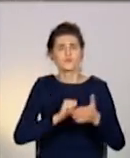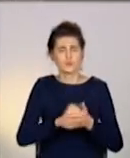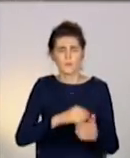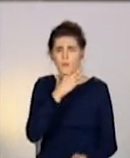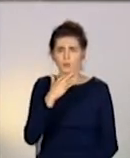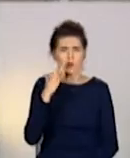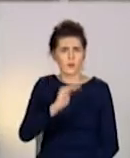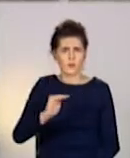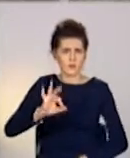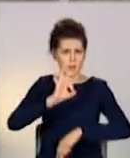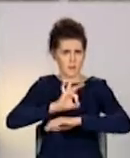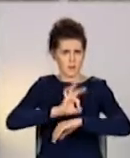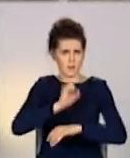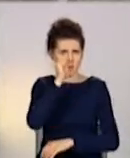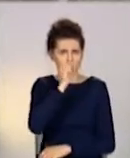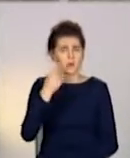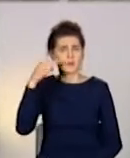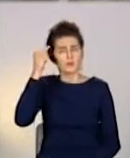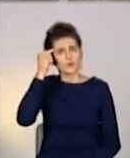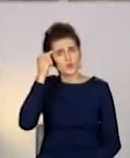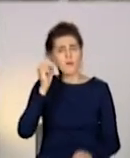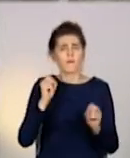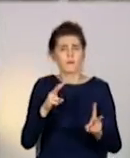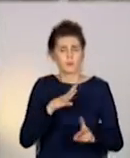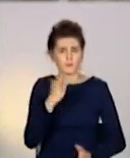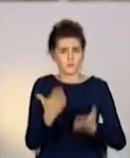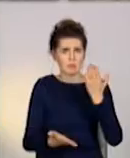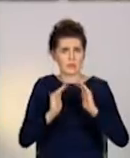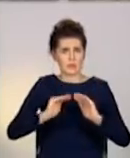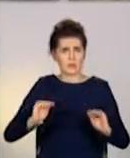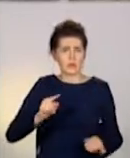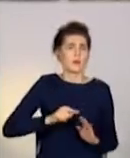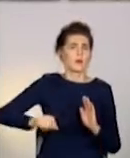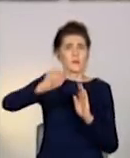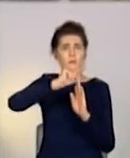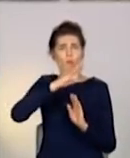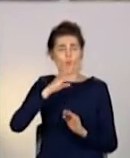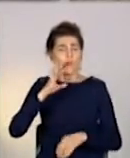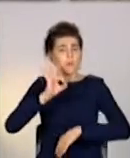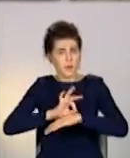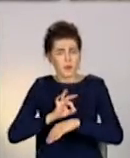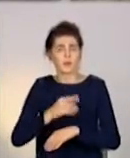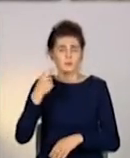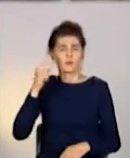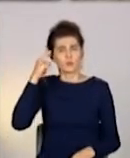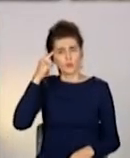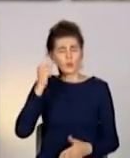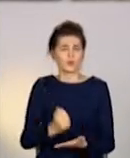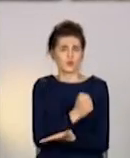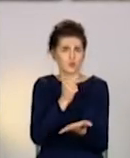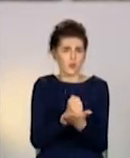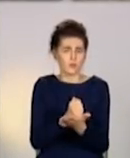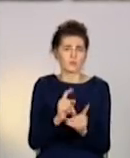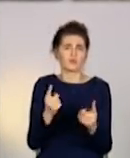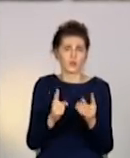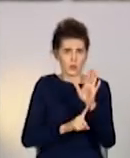не найбільше. Департаментом було проведено моніторинг захворюваності серед учнів та було встановлено, що вже в середині грудня діти